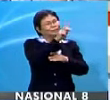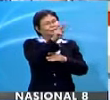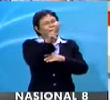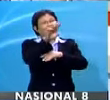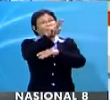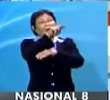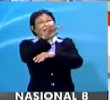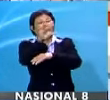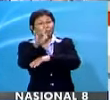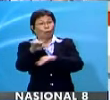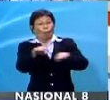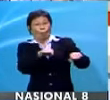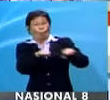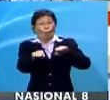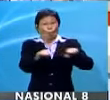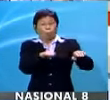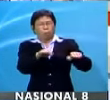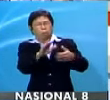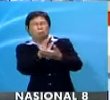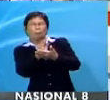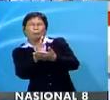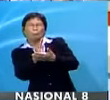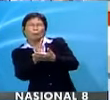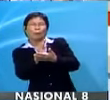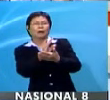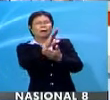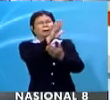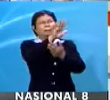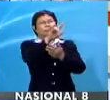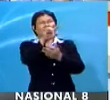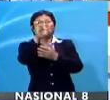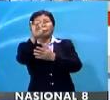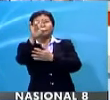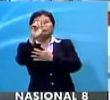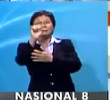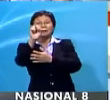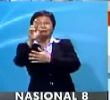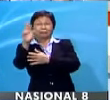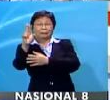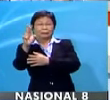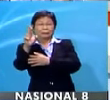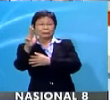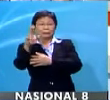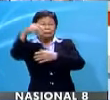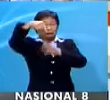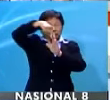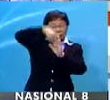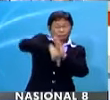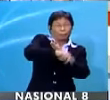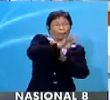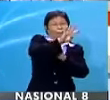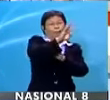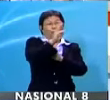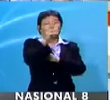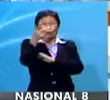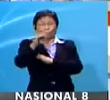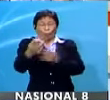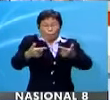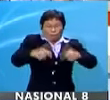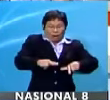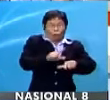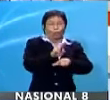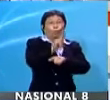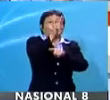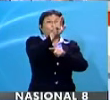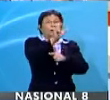organisasi gempa bumi sederhana bermagnitud 5.8 pada skala rikta dengan kedalaman 46 KM yang berlaku di Utara